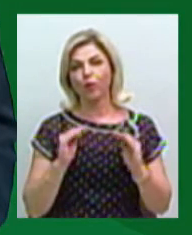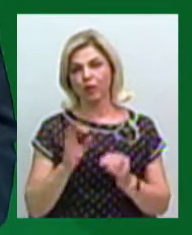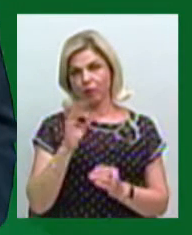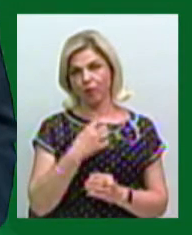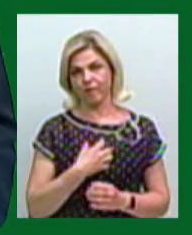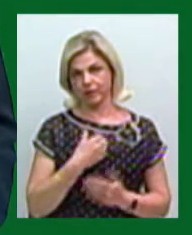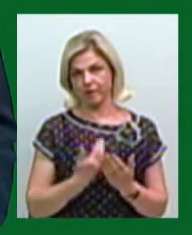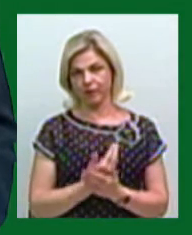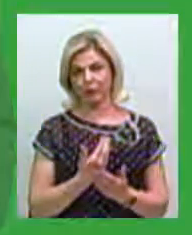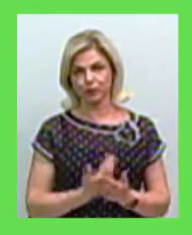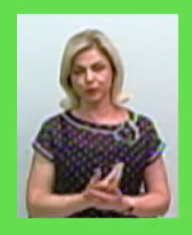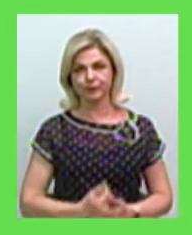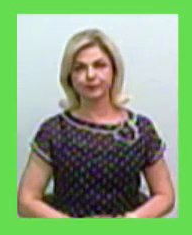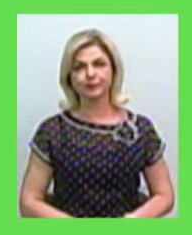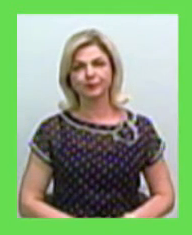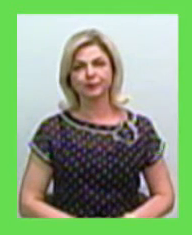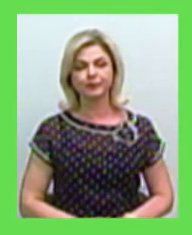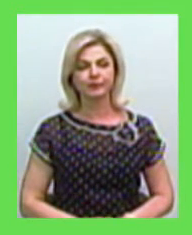випуску.